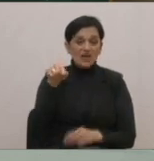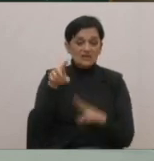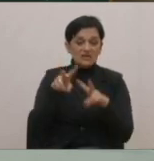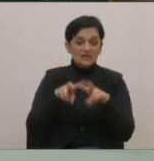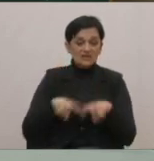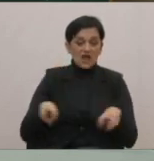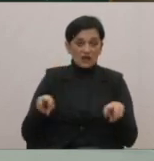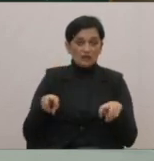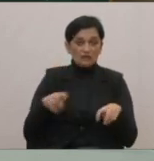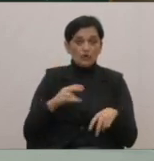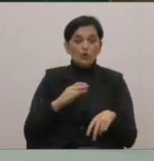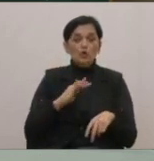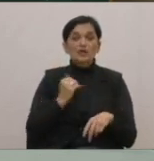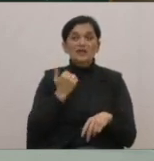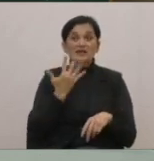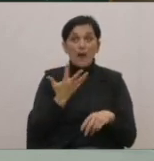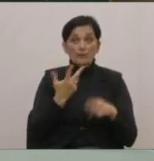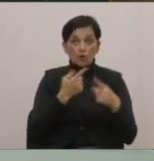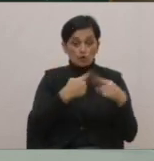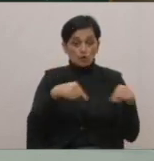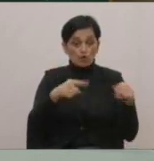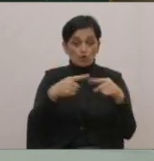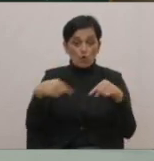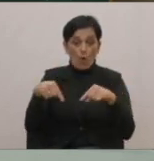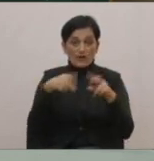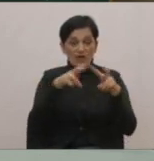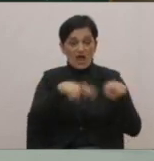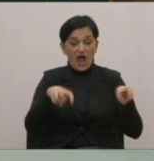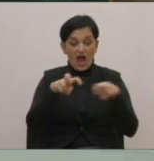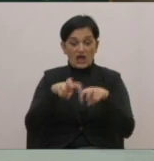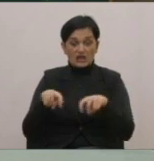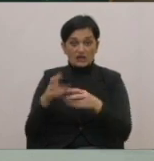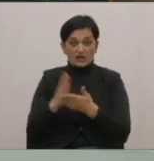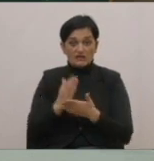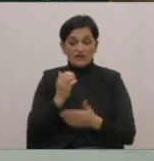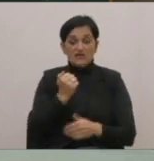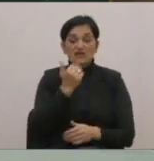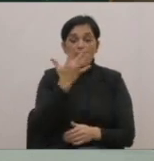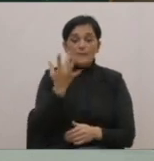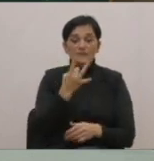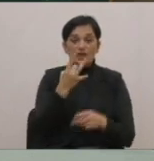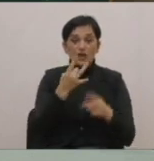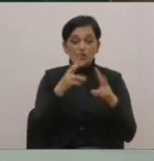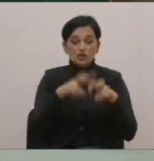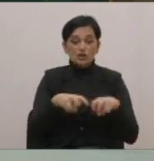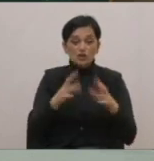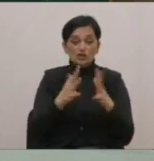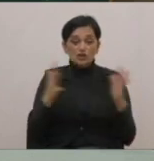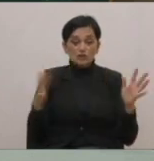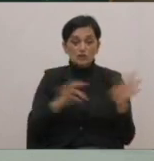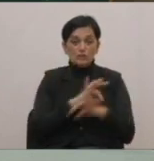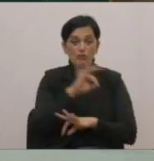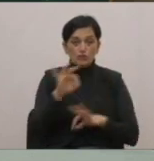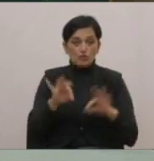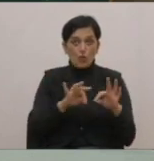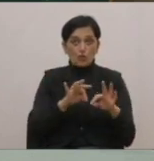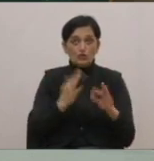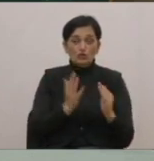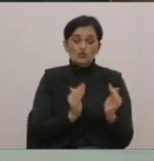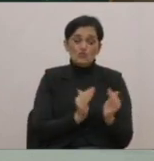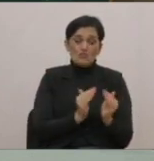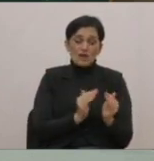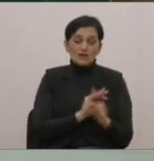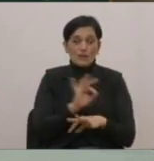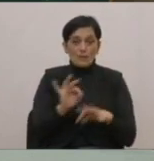განხილვები, თუმცა რამდენიმე კომიტეტშია ხოლმე განხილვა, ანუ რამდენიმე ჯერ ხდება განხილვა დიდი პროექტების. თუ პატარა